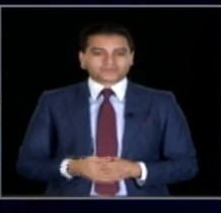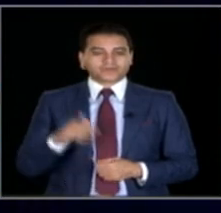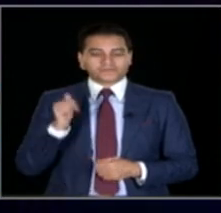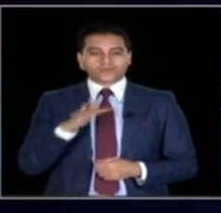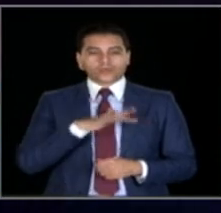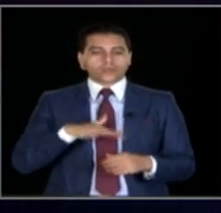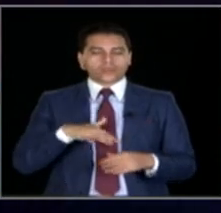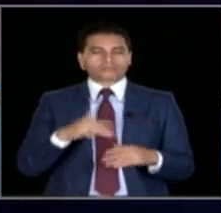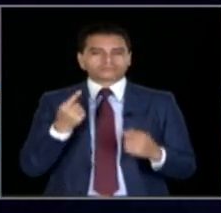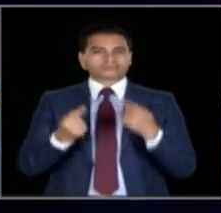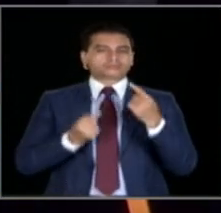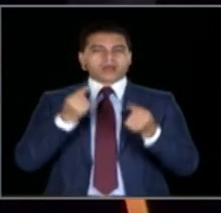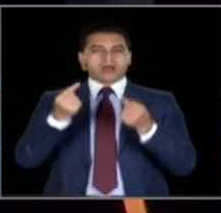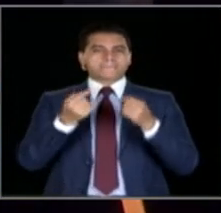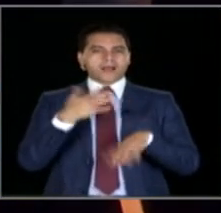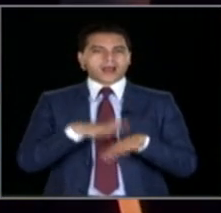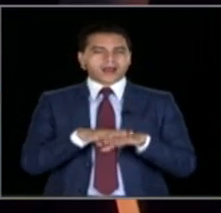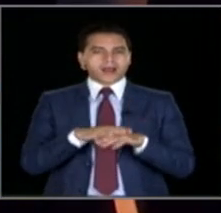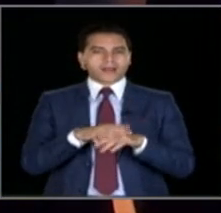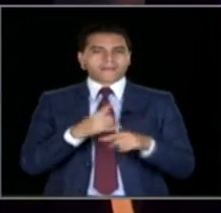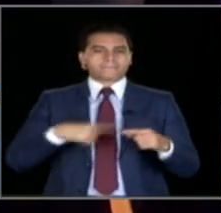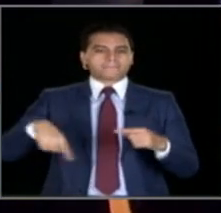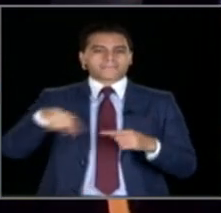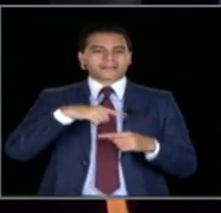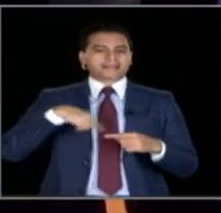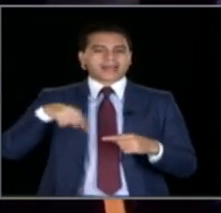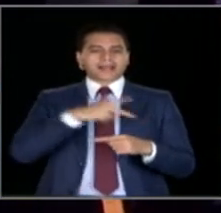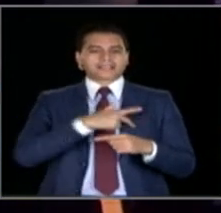وقعت احتجاجات ميدان تيانانمن عام